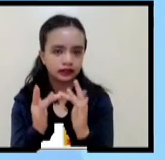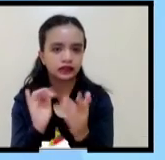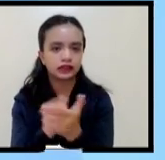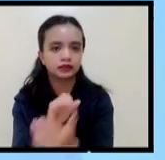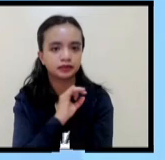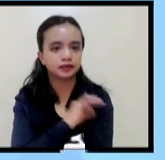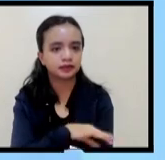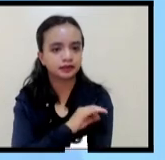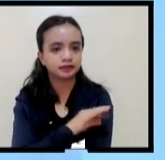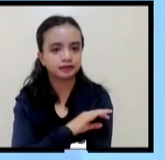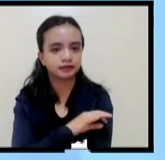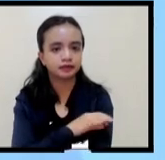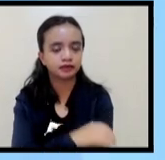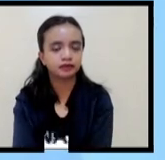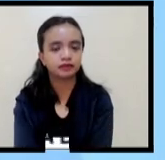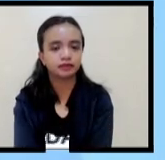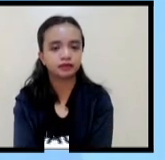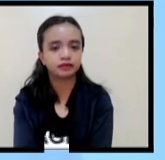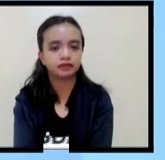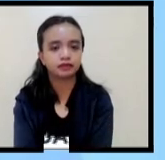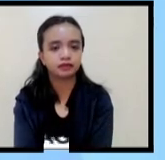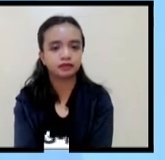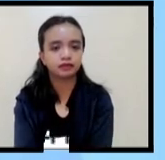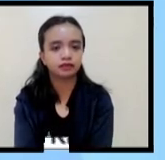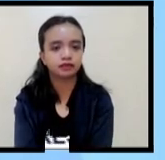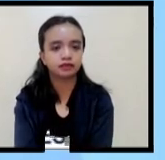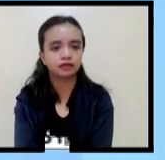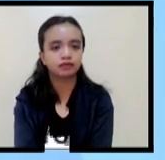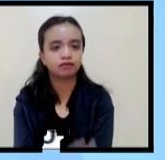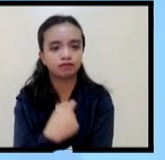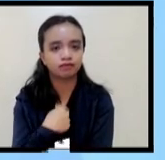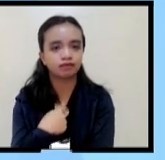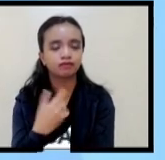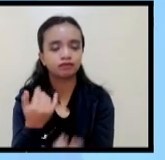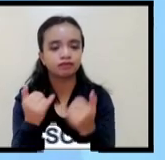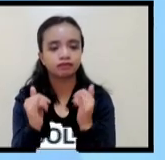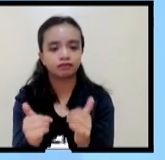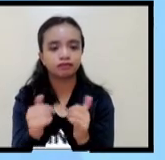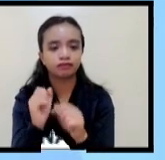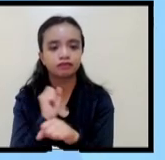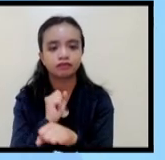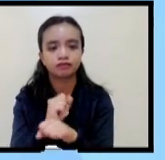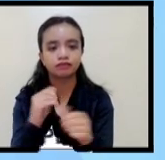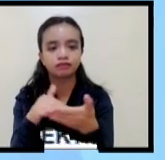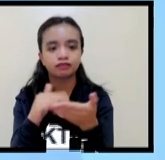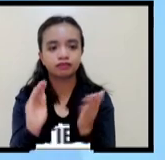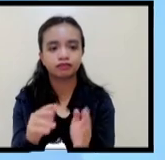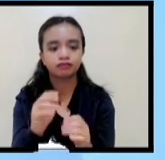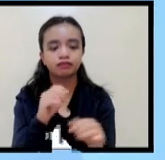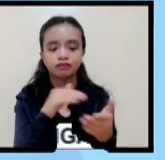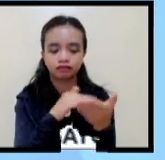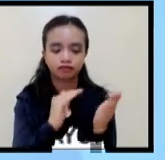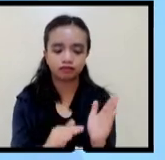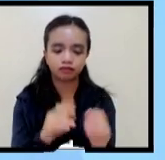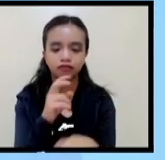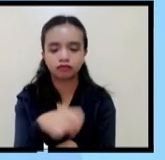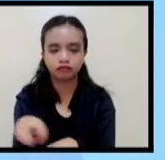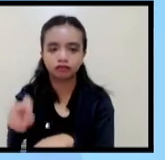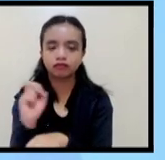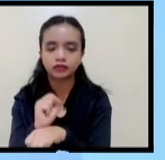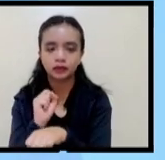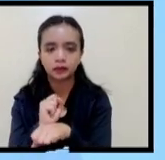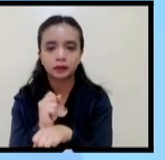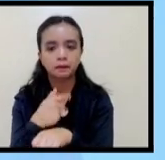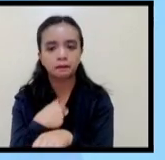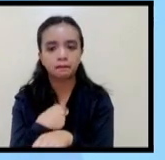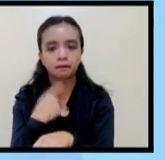benefit yon. And yeah, I guess since I am still a working student, so I'm a student, I am working as well. So I